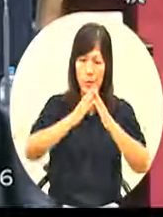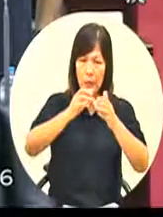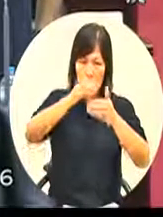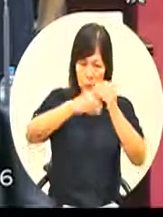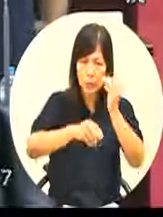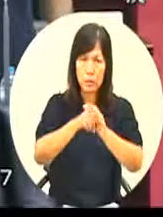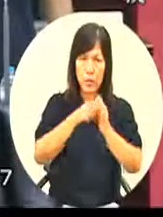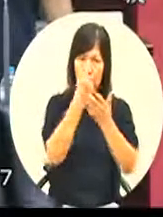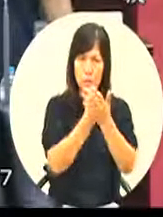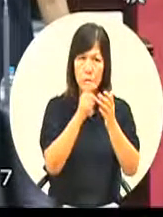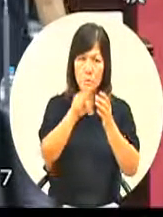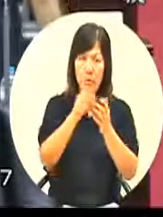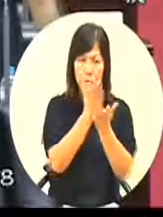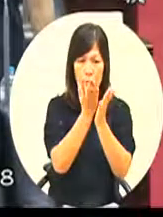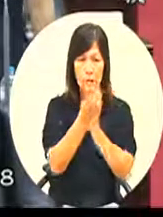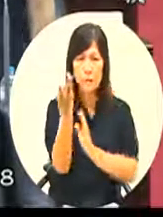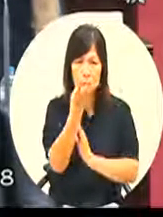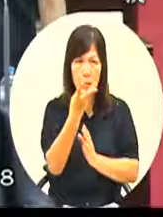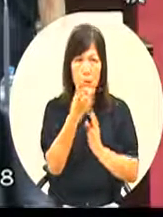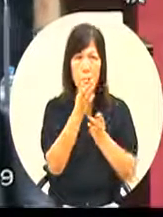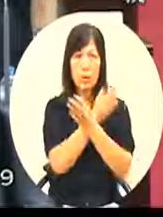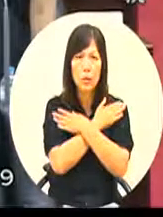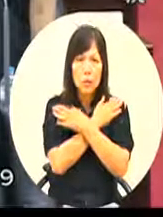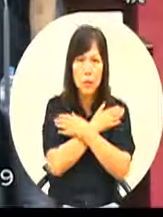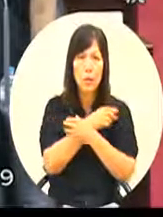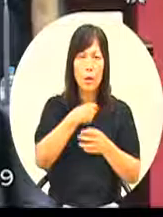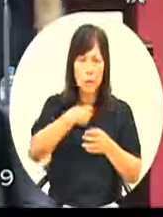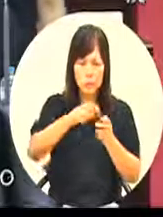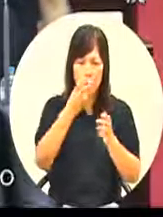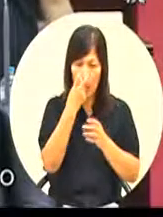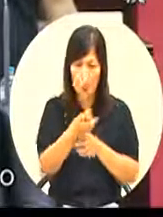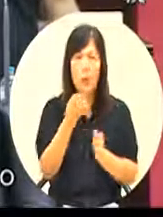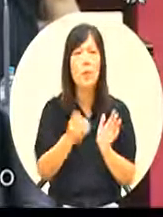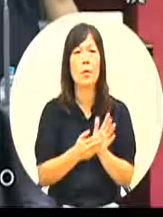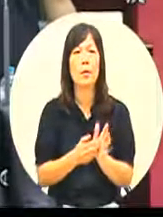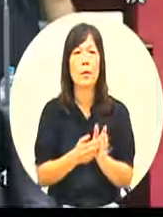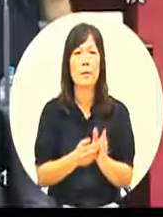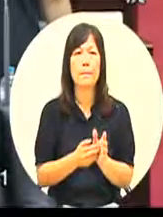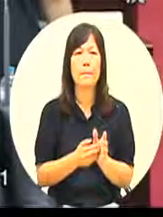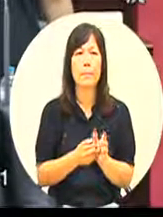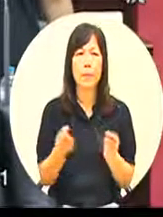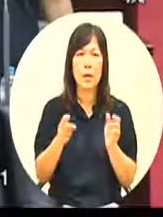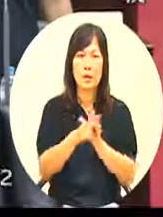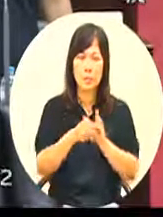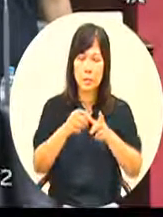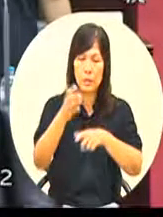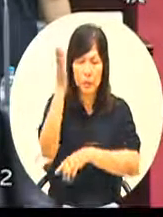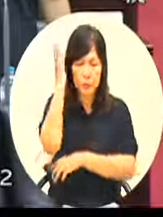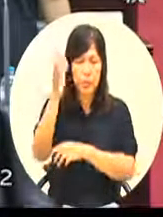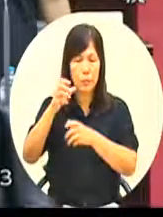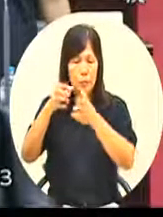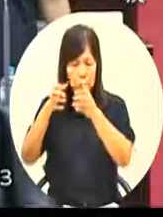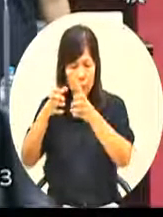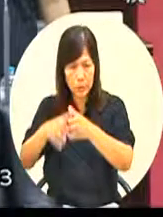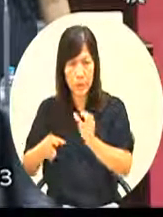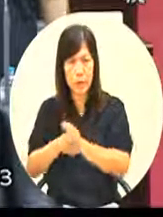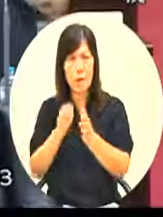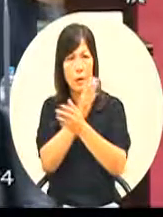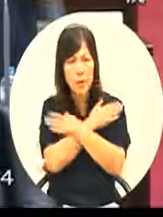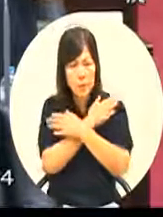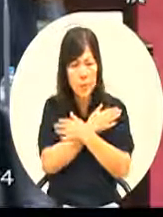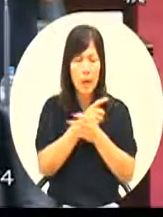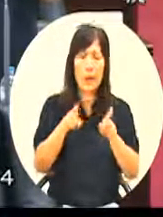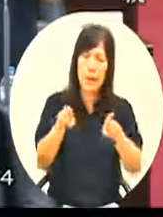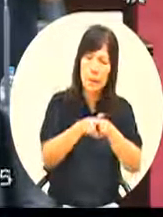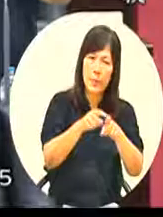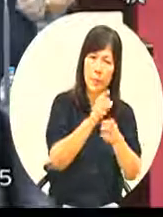存在的三种的幼儿园去实际去看哦，包括所谓的公立幼儿园，包括非营利幼